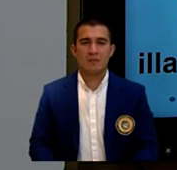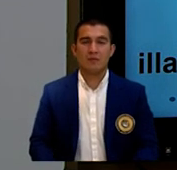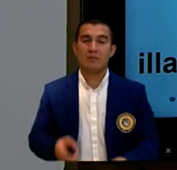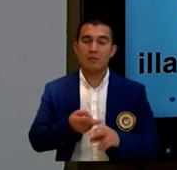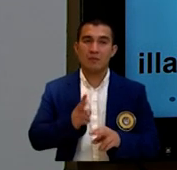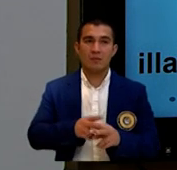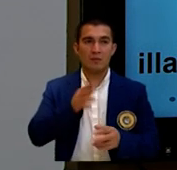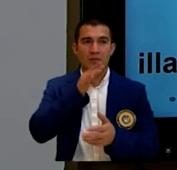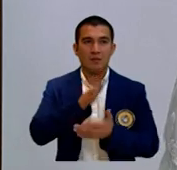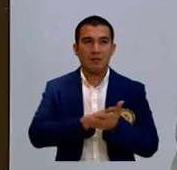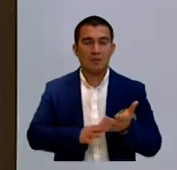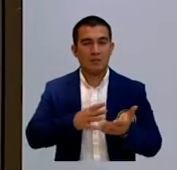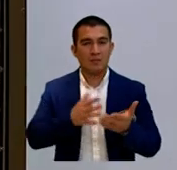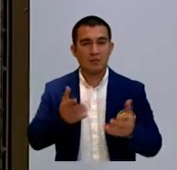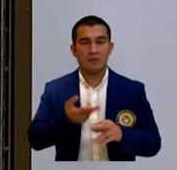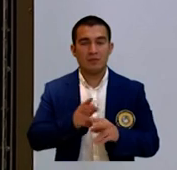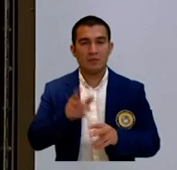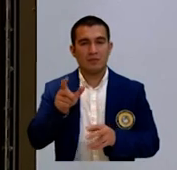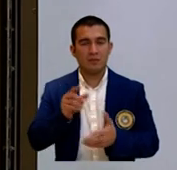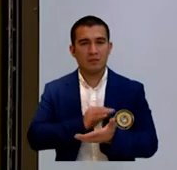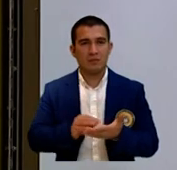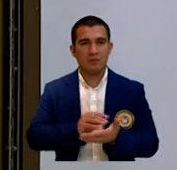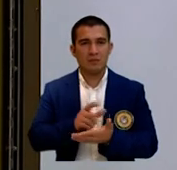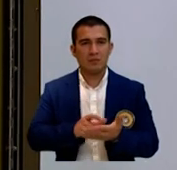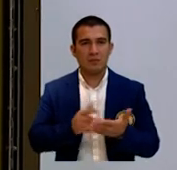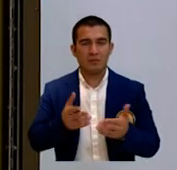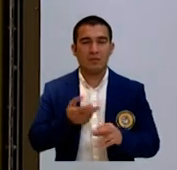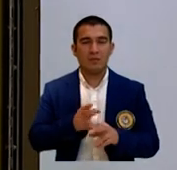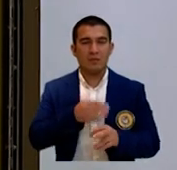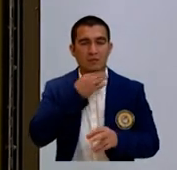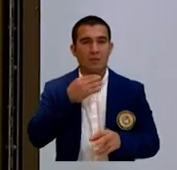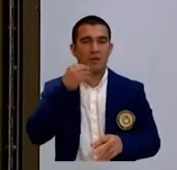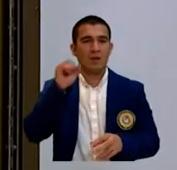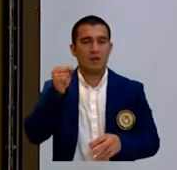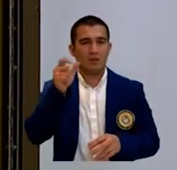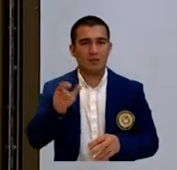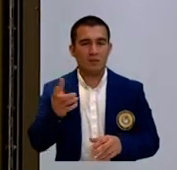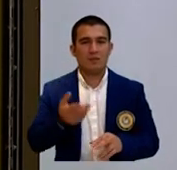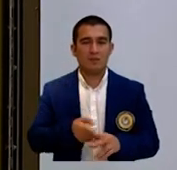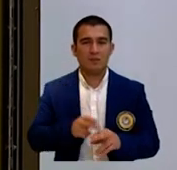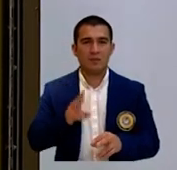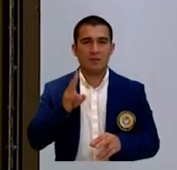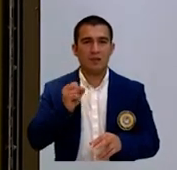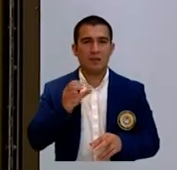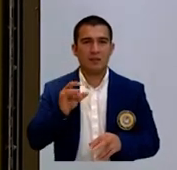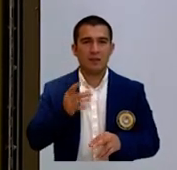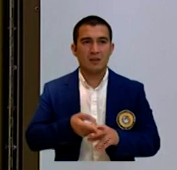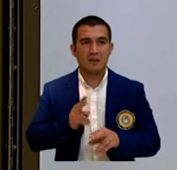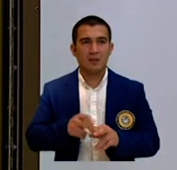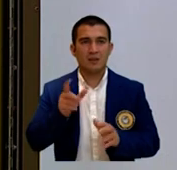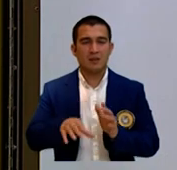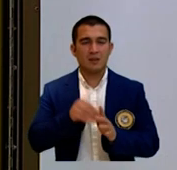Bu davrda ijod qilgan yozuvchilar ko'proq adabiyotning nasr janrini